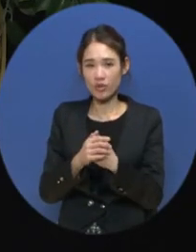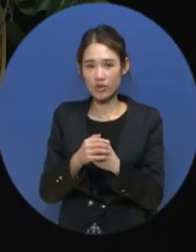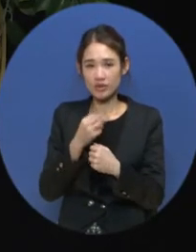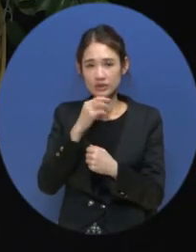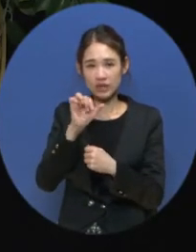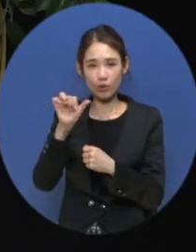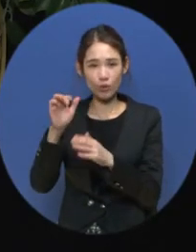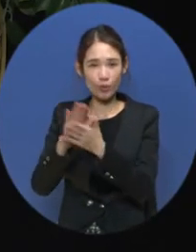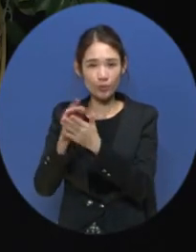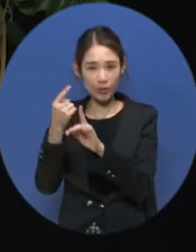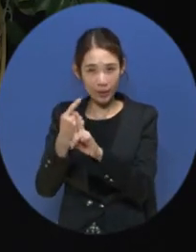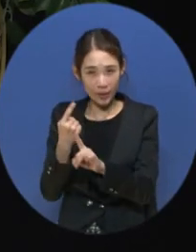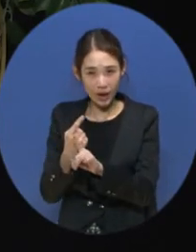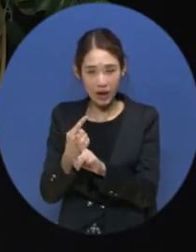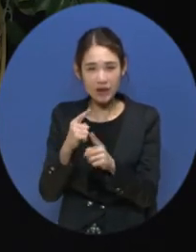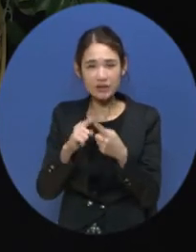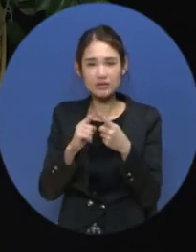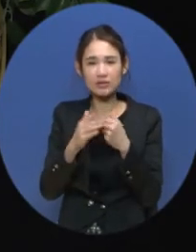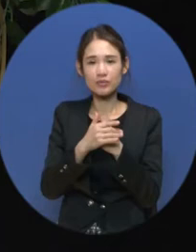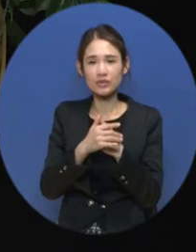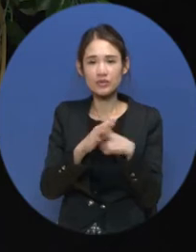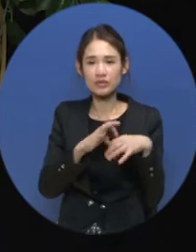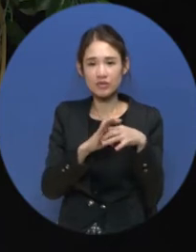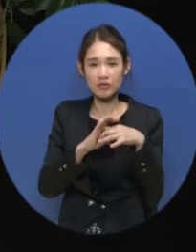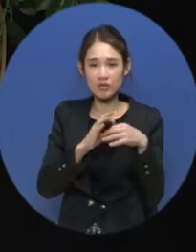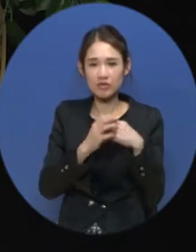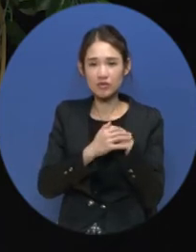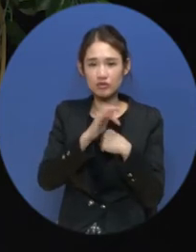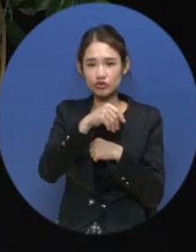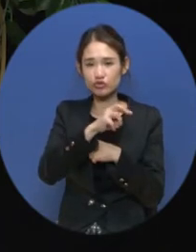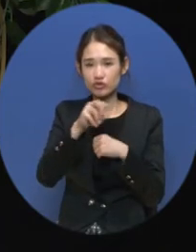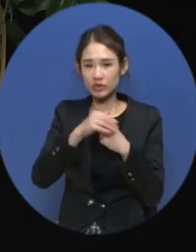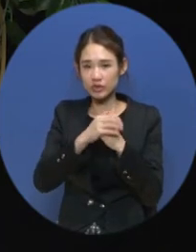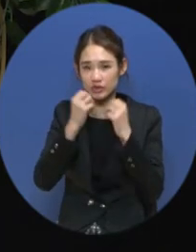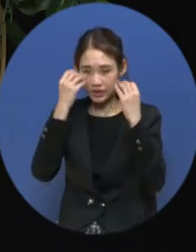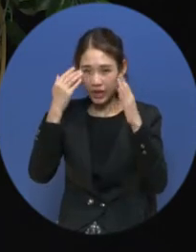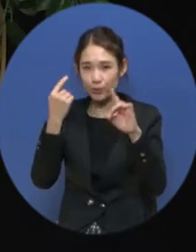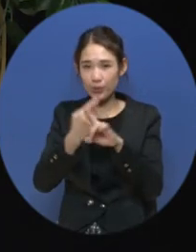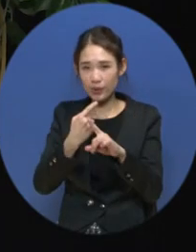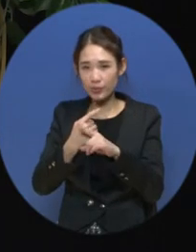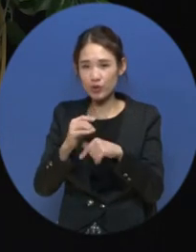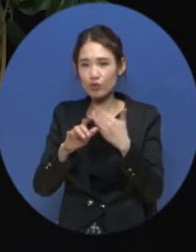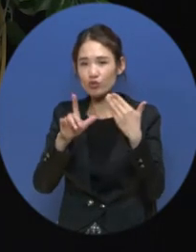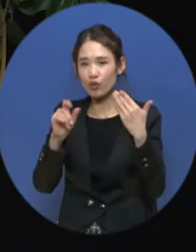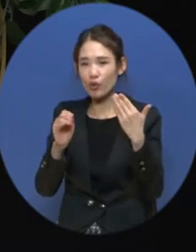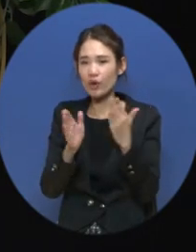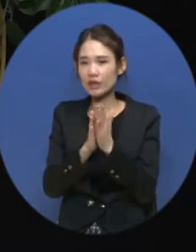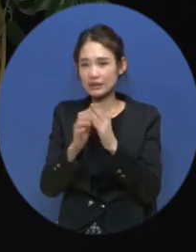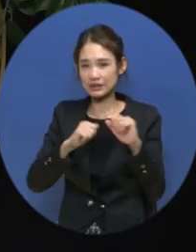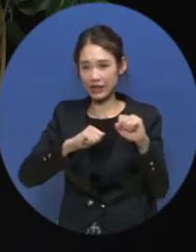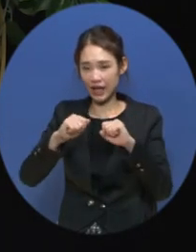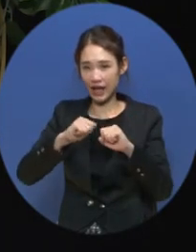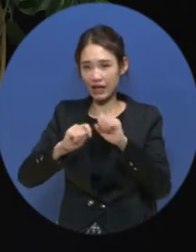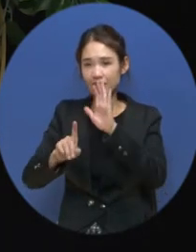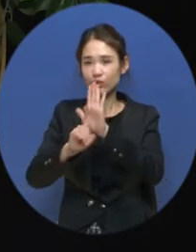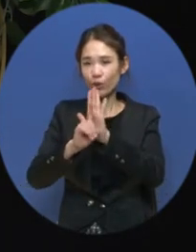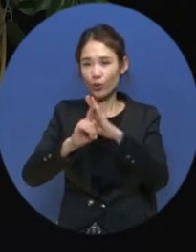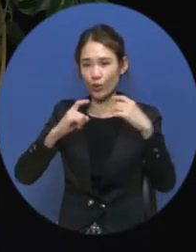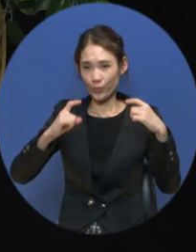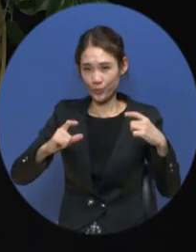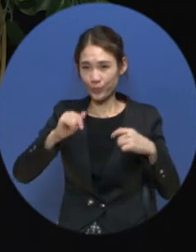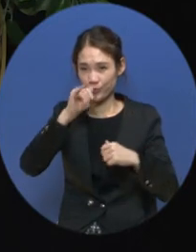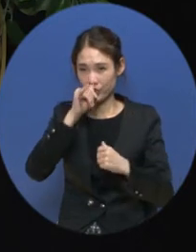개정이 됐으니까 여기도 여기 연계선상에서 개정이 돼서 9월부터 실행을 한다고 고시가 돼